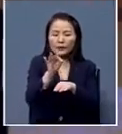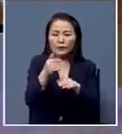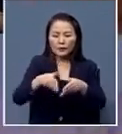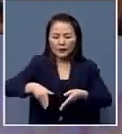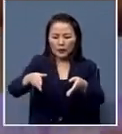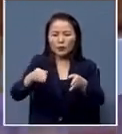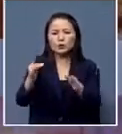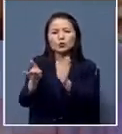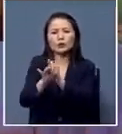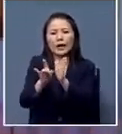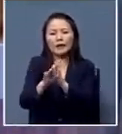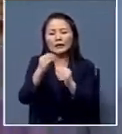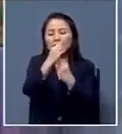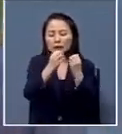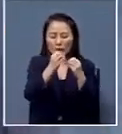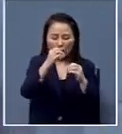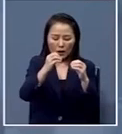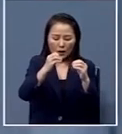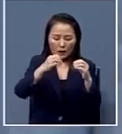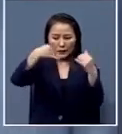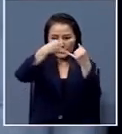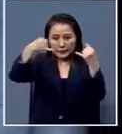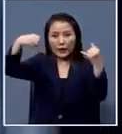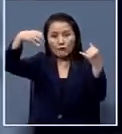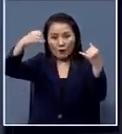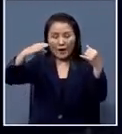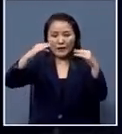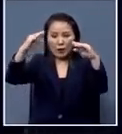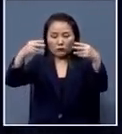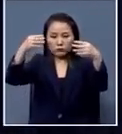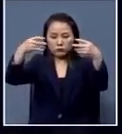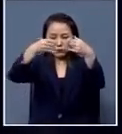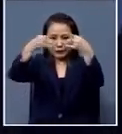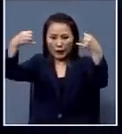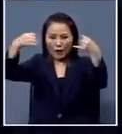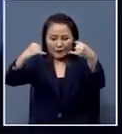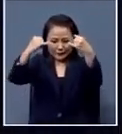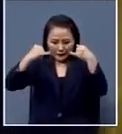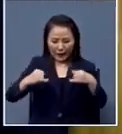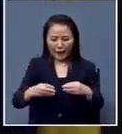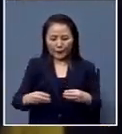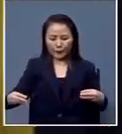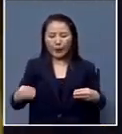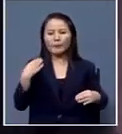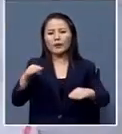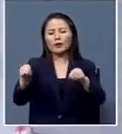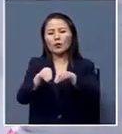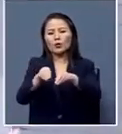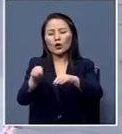ายค่ะสำหรับการรื้อถอนเสาไฟเพื่อนำสายไฟลงใต้ดินซึ่งอยู่ภายใต้โครงการตามแนวรถไฟฟ้าส